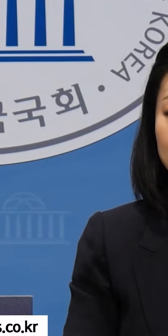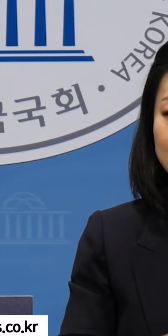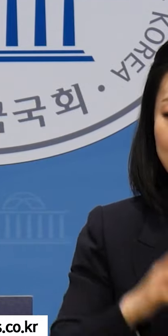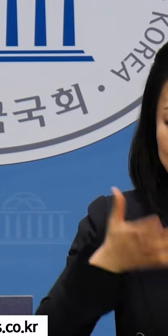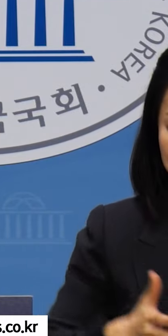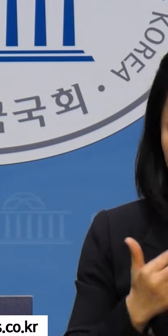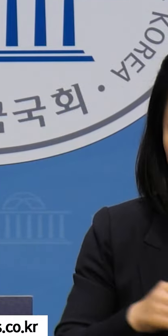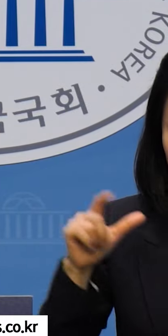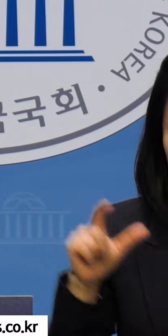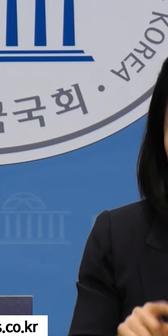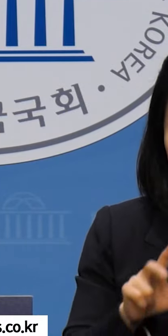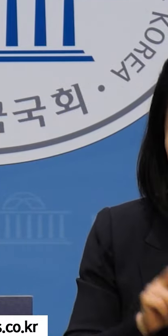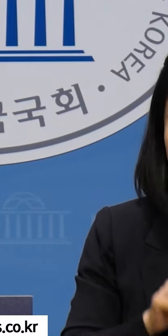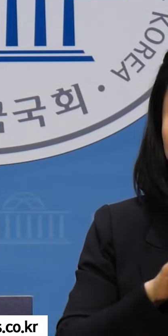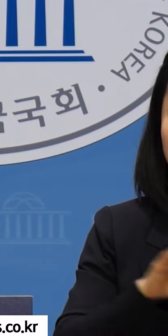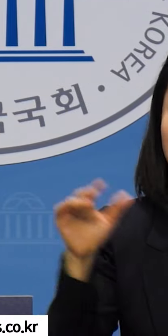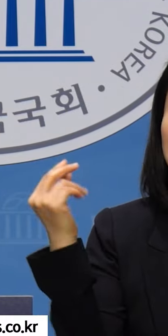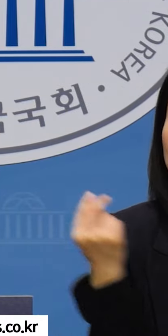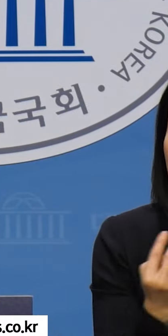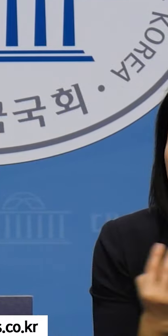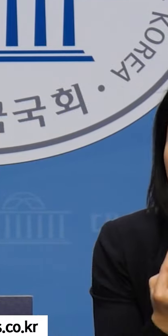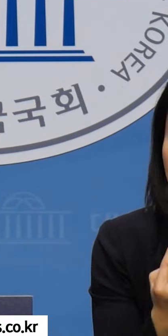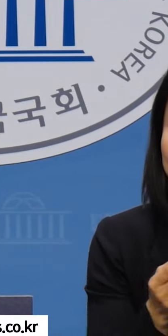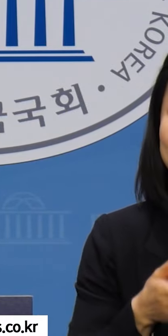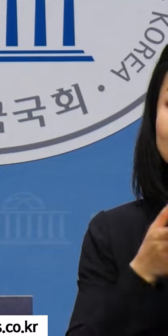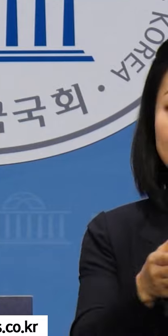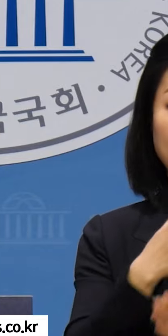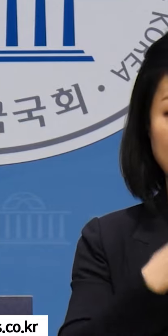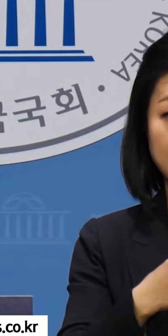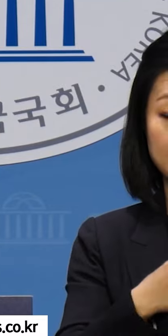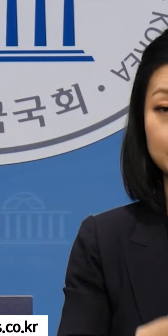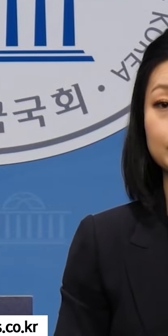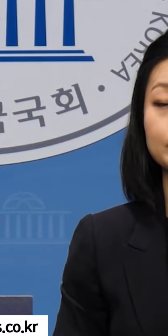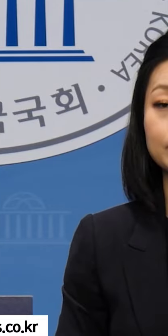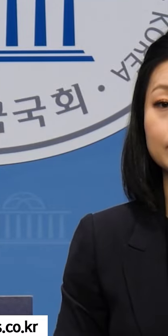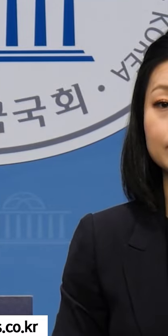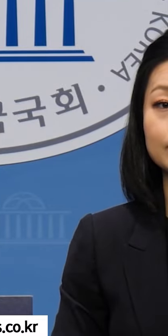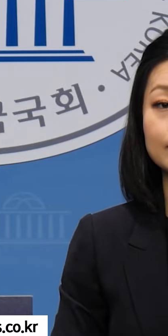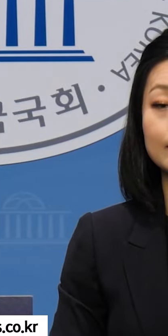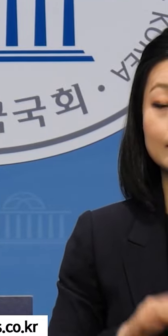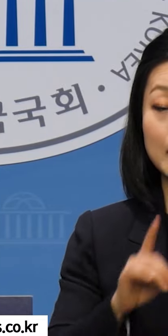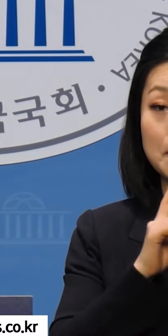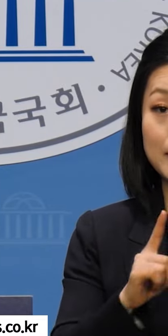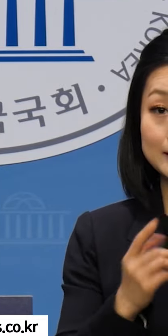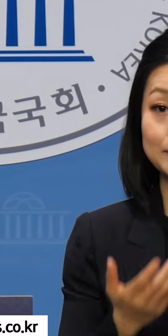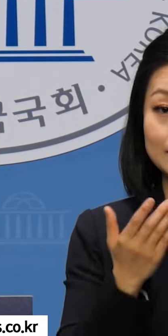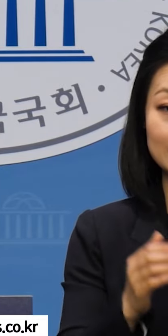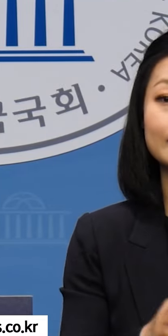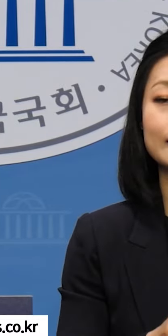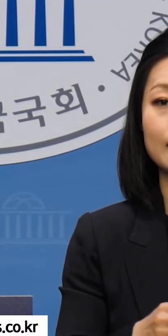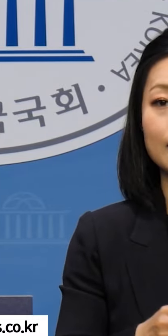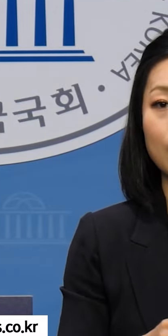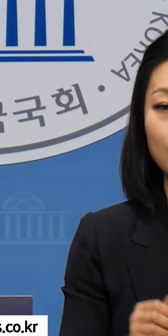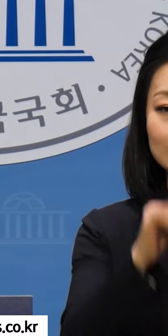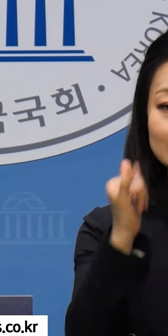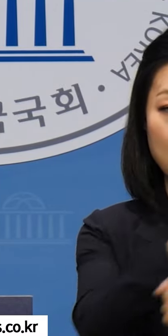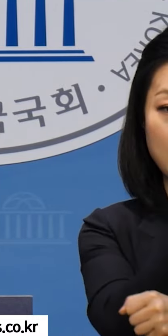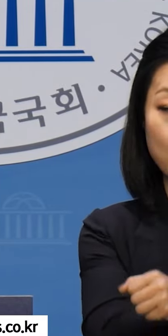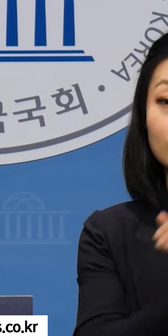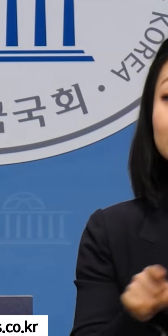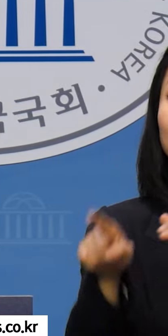저출산 고령화 문제 해결 방향을 제시하려 합니다 앞에서 말씀드린 사회권 선진국도 그